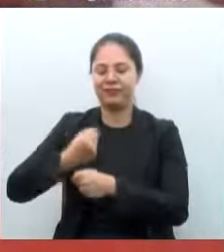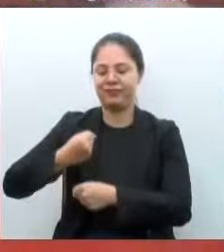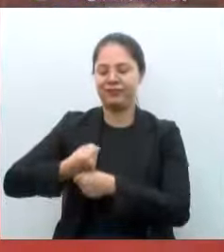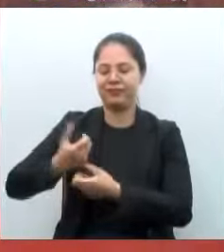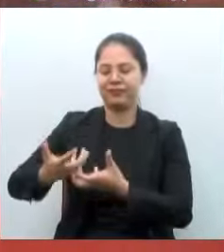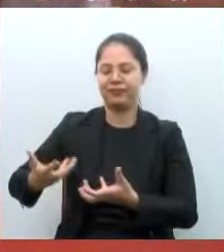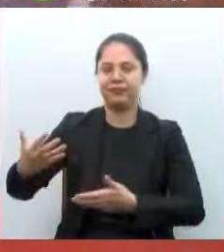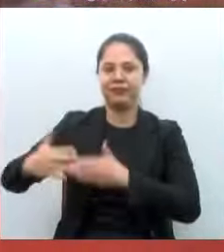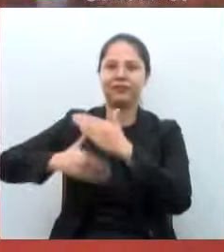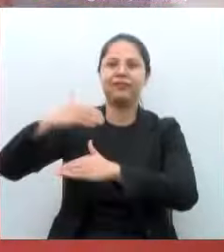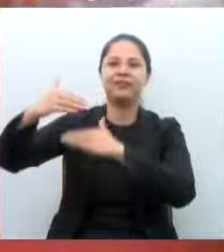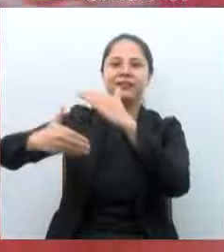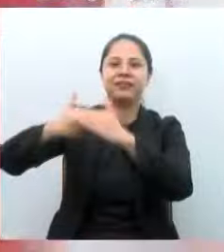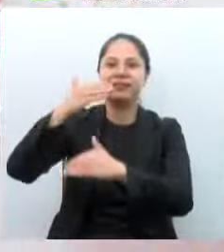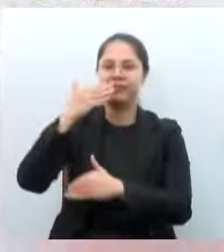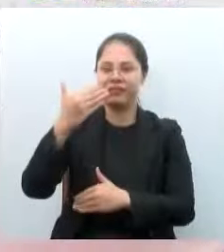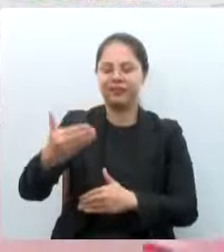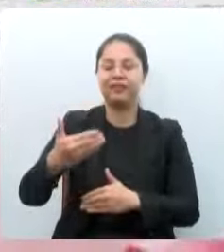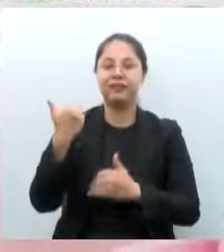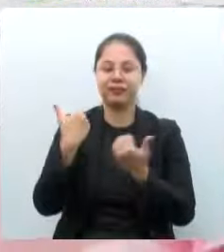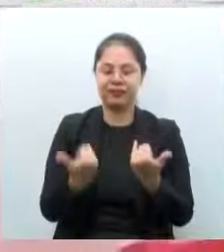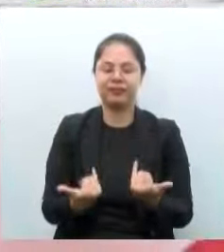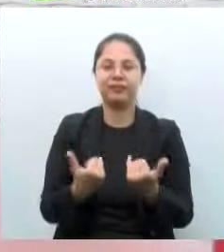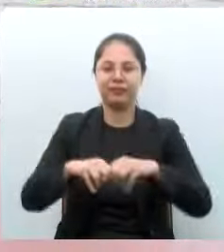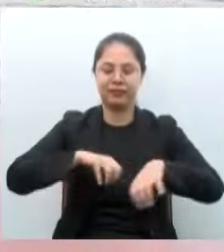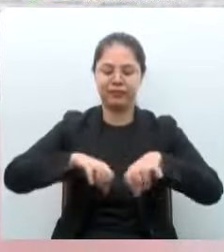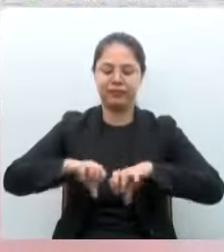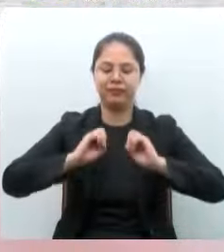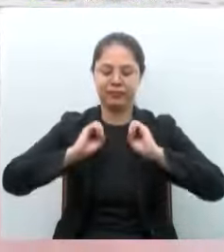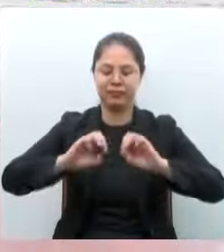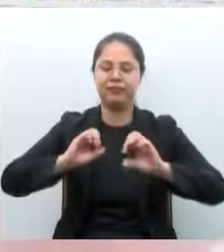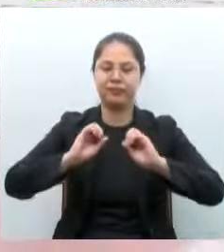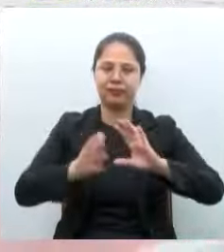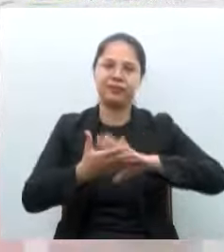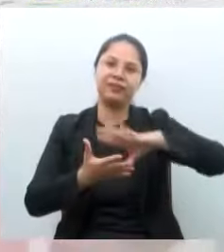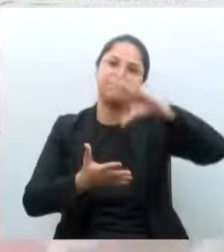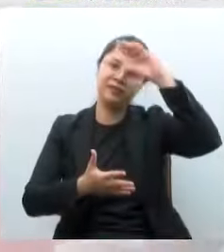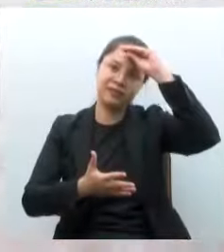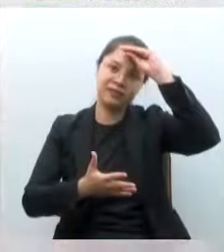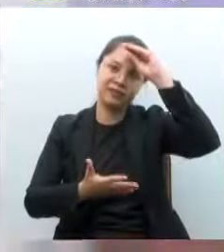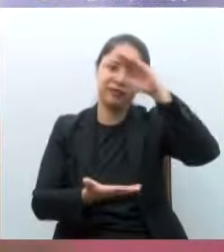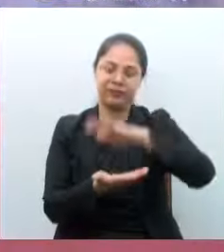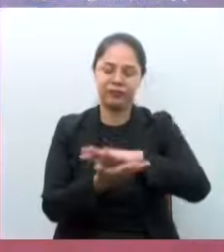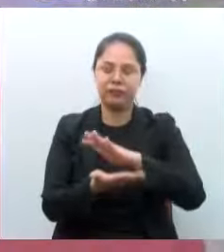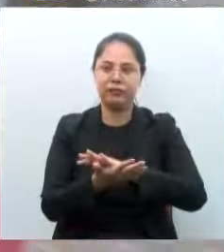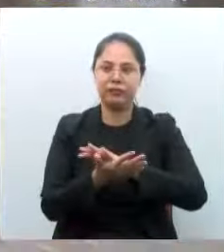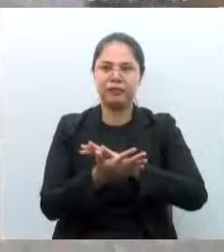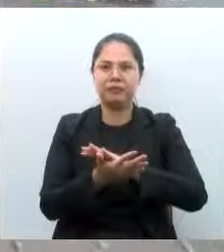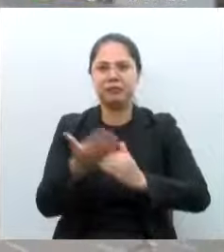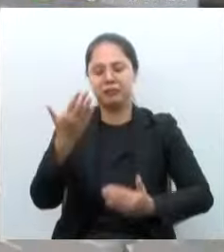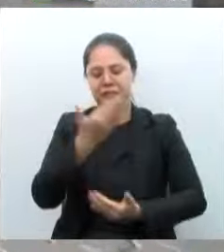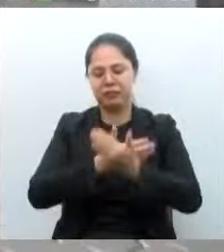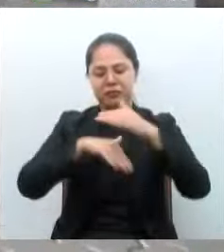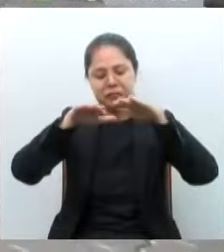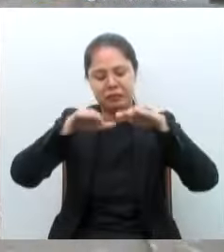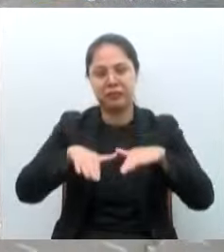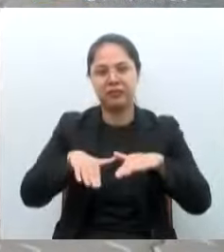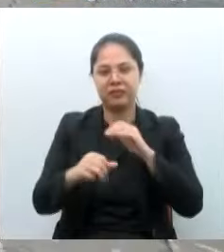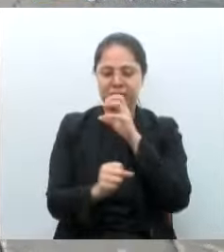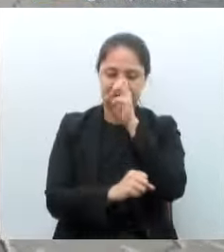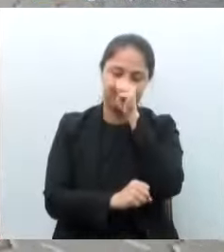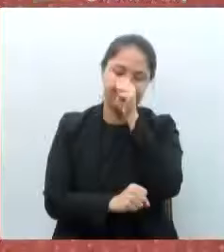ภัณฑ์ขึ้นมาเรื่อยๆค่ะการจัดการเรียนรู้นะคะเราก็จะใช้ในวิชาลดเวลาเรียนเพิ่มเวลารู้ค่ะให้เด็กๆได้ทด